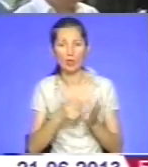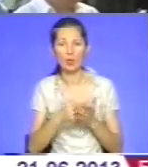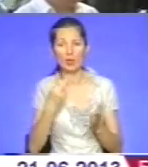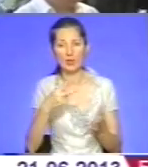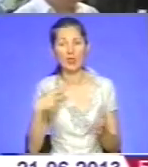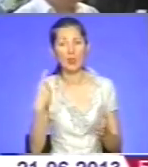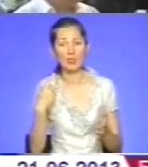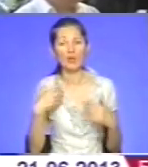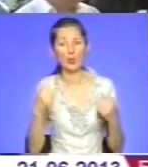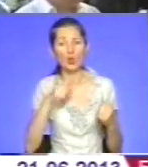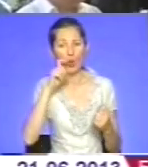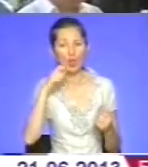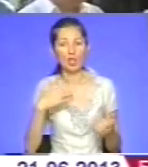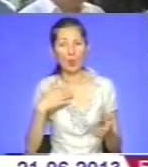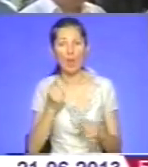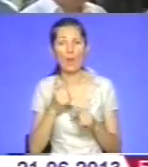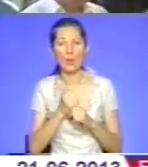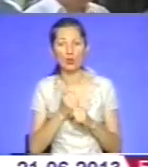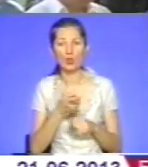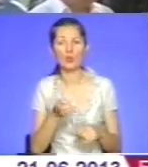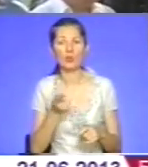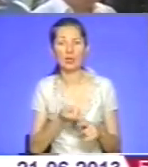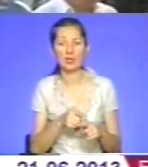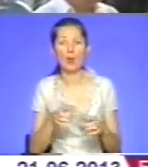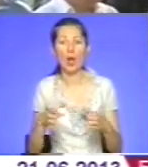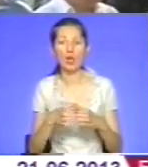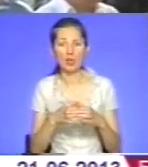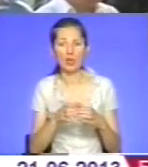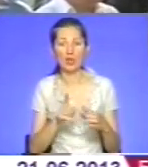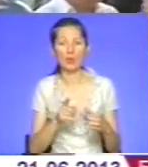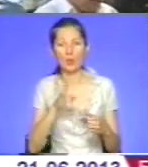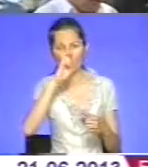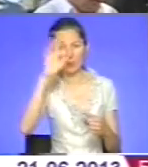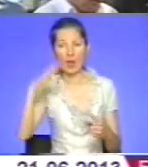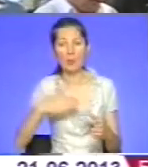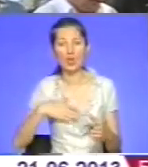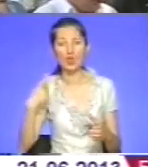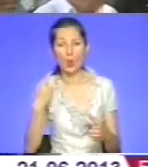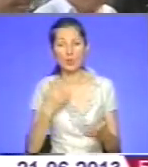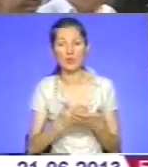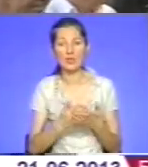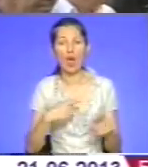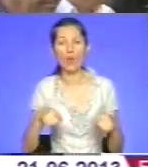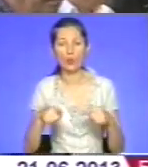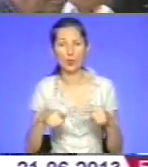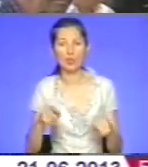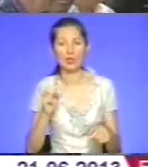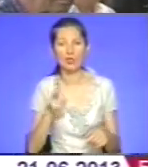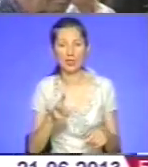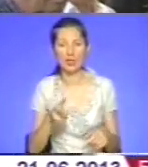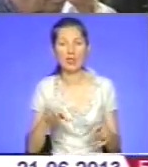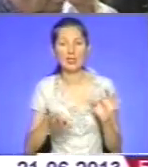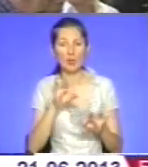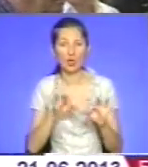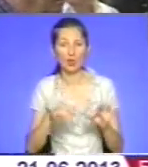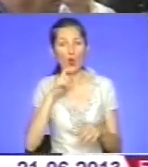ми працюємо над тим контингентом, де прославляємо нашу область. У нас є і футболісти, які члени збірної команди України,